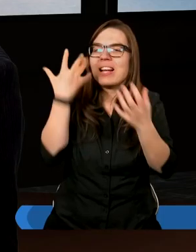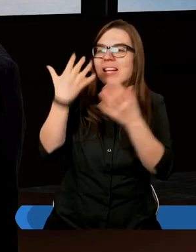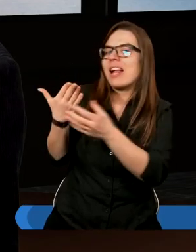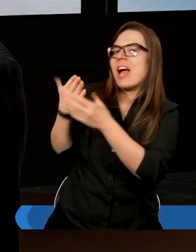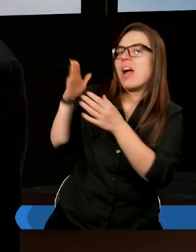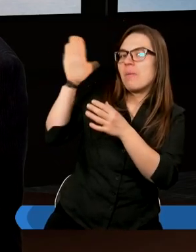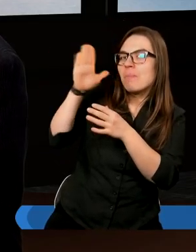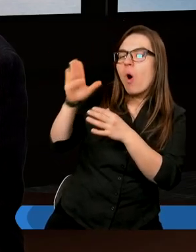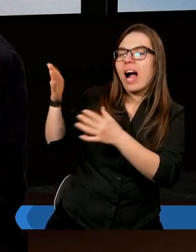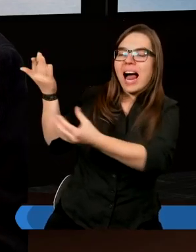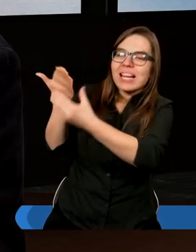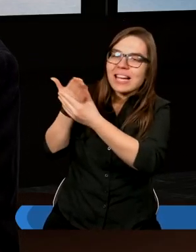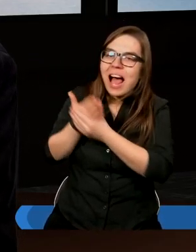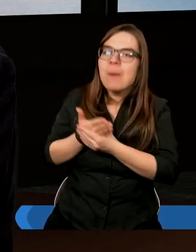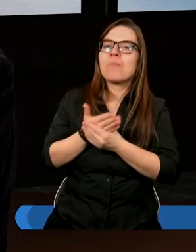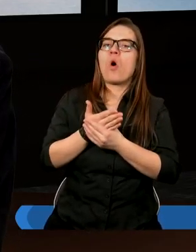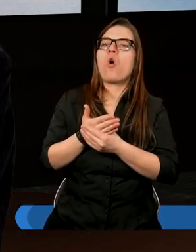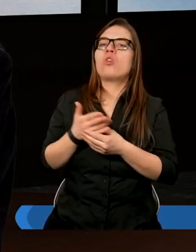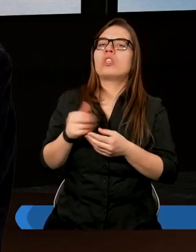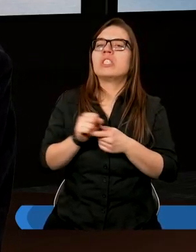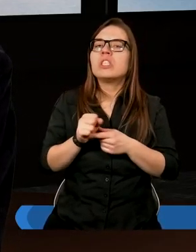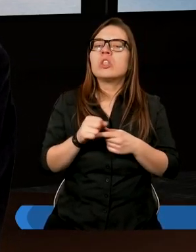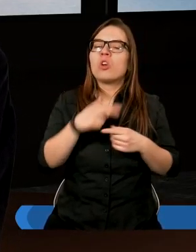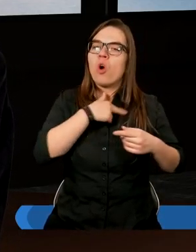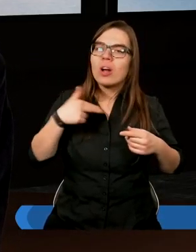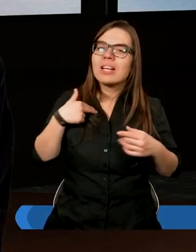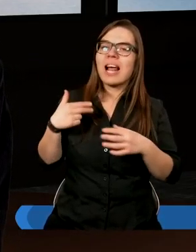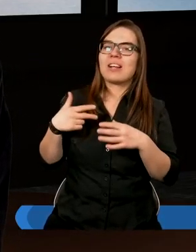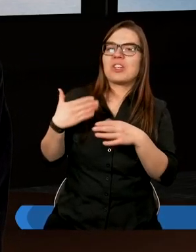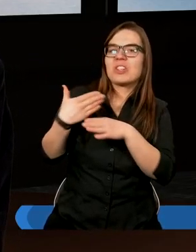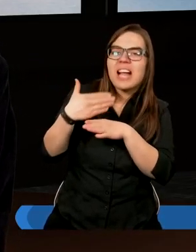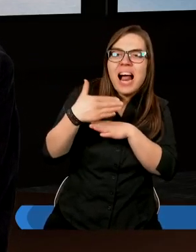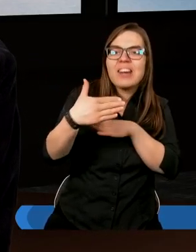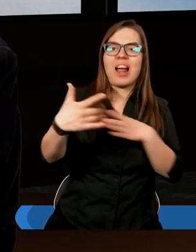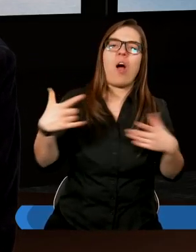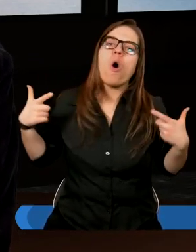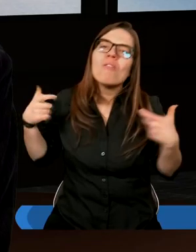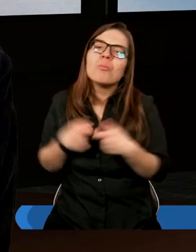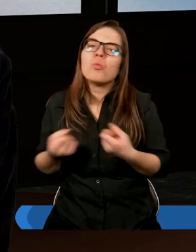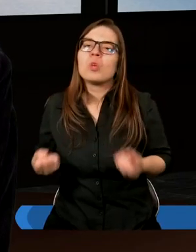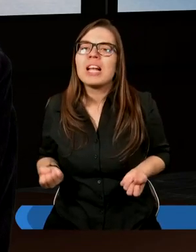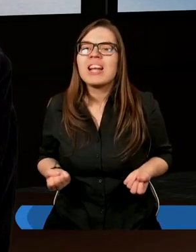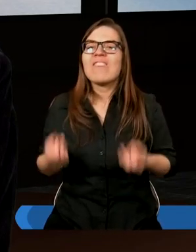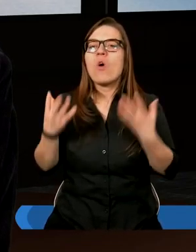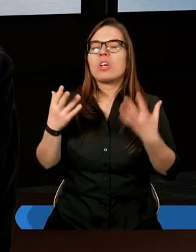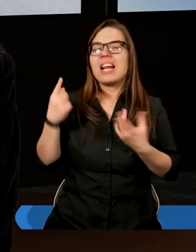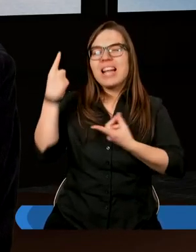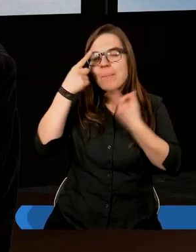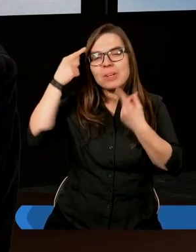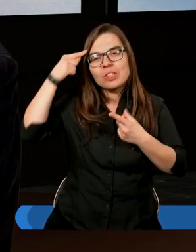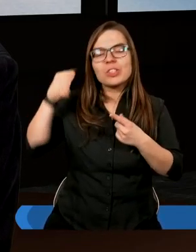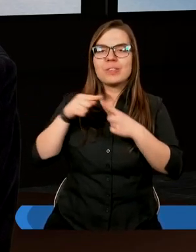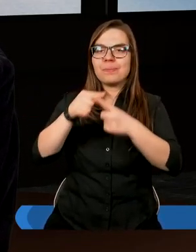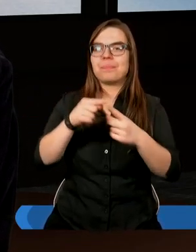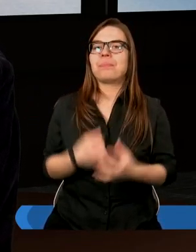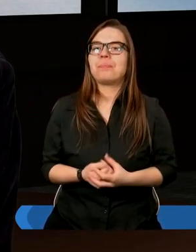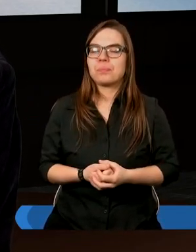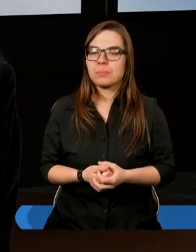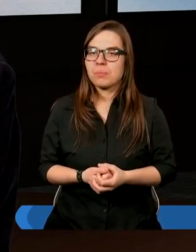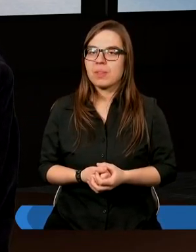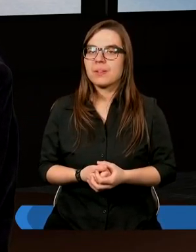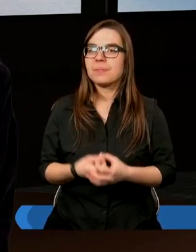do dalszego współtworzenia i nawet gdy zwraca